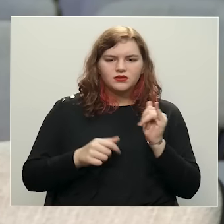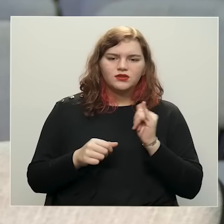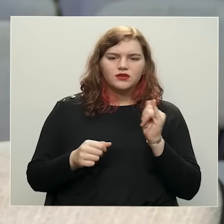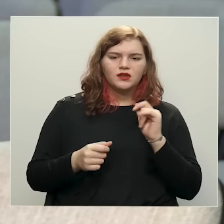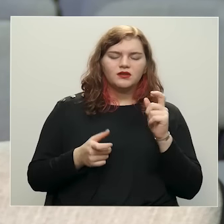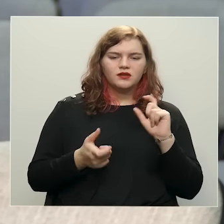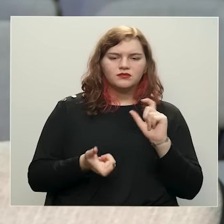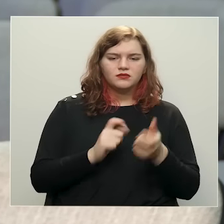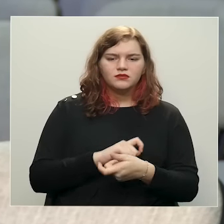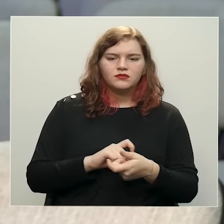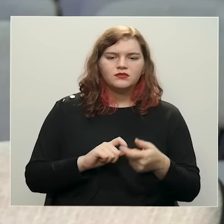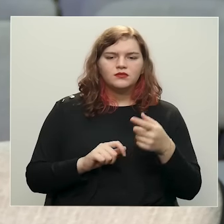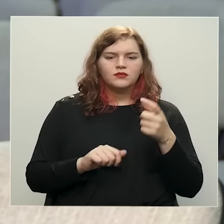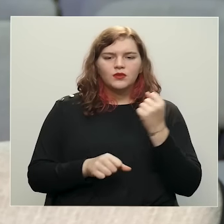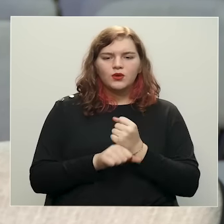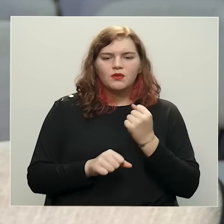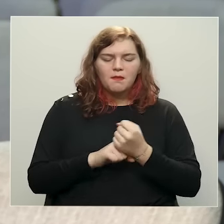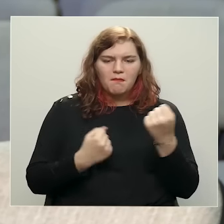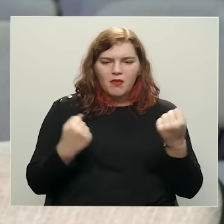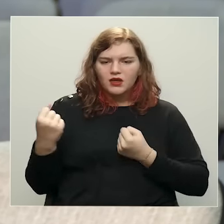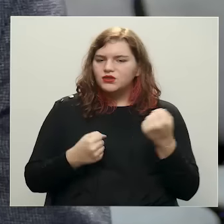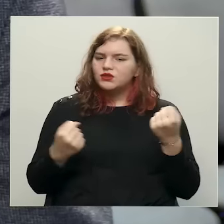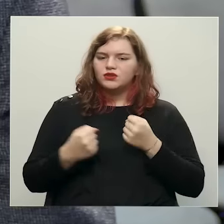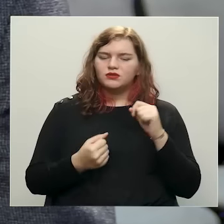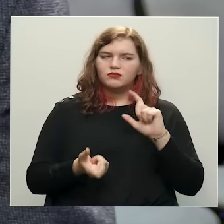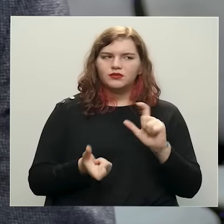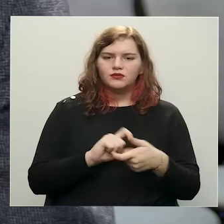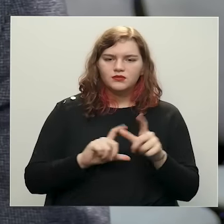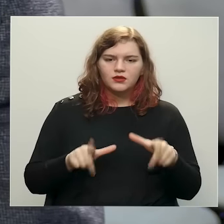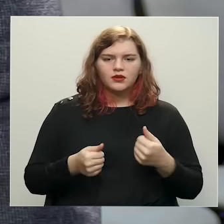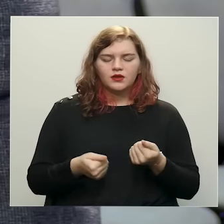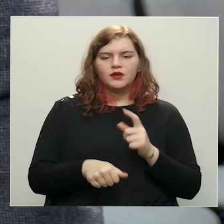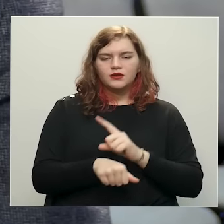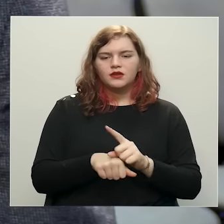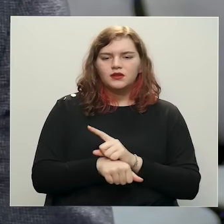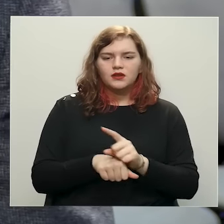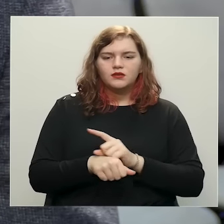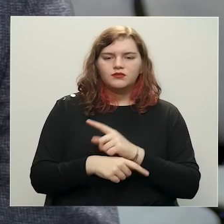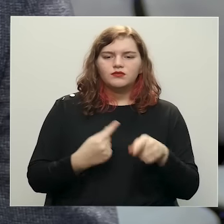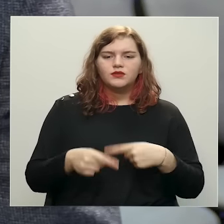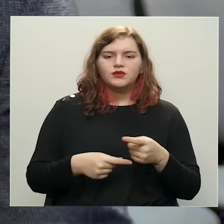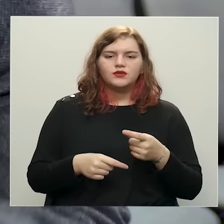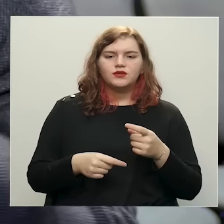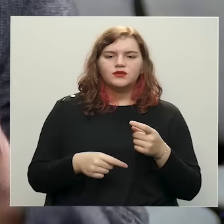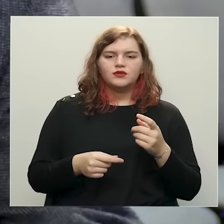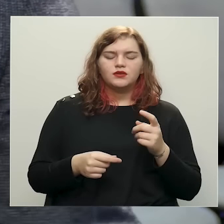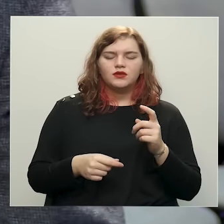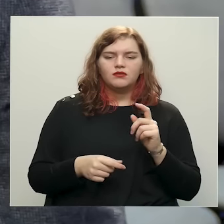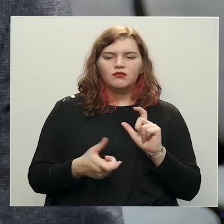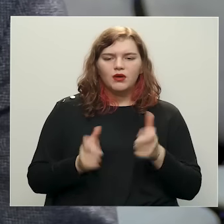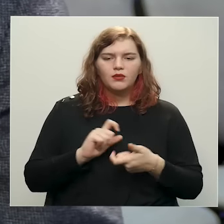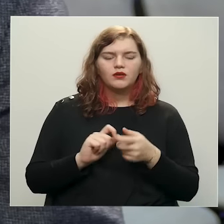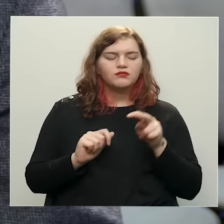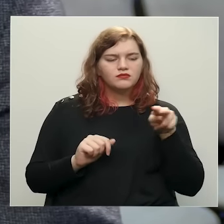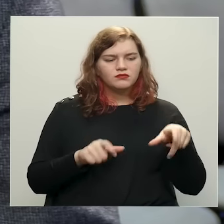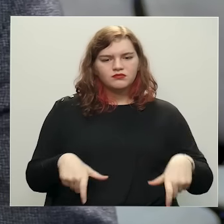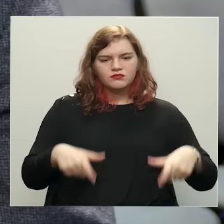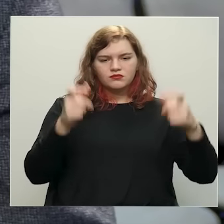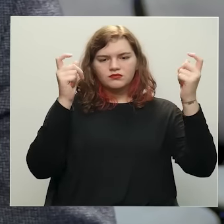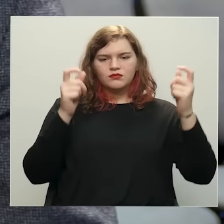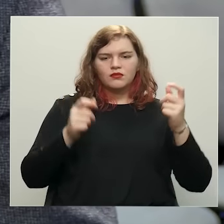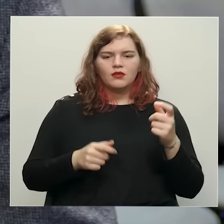pocăit, s-a întors la Domnul lucrând la mașină. Da. Între timp, după ce m-am pocăit, mă uitam pe geam, la bloc,